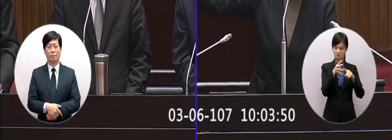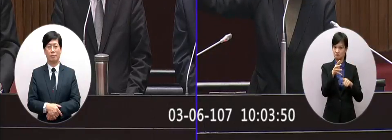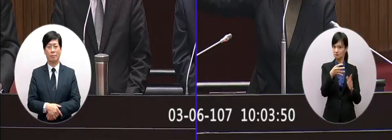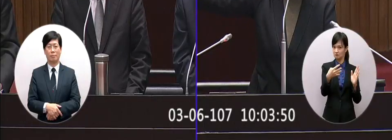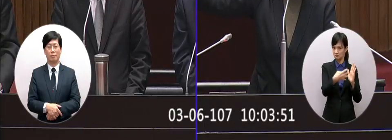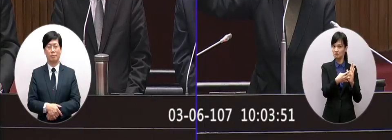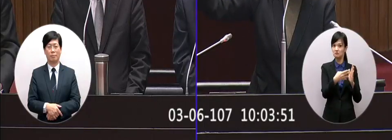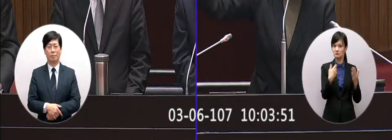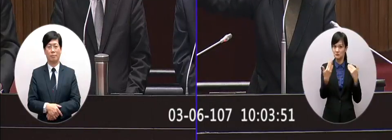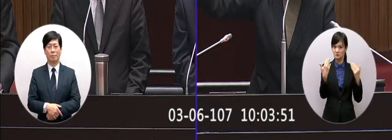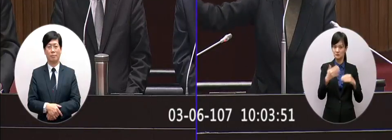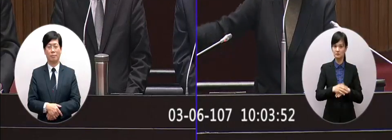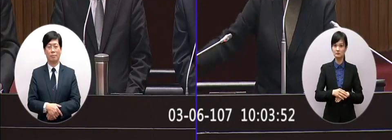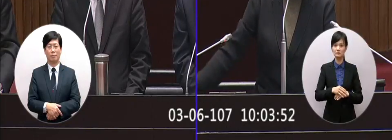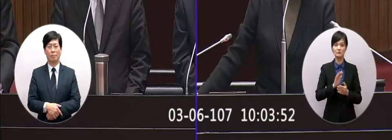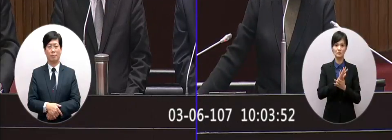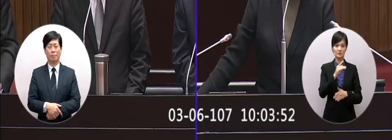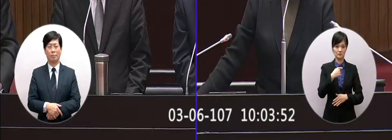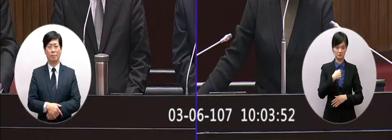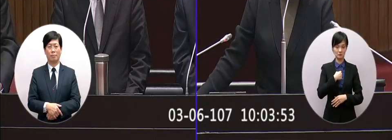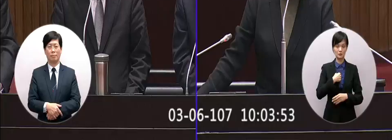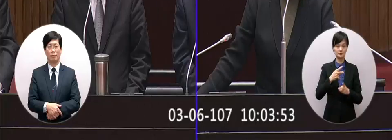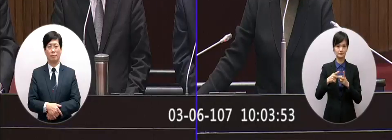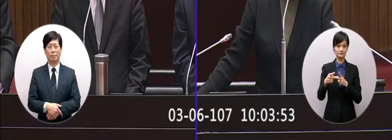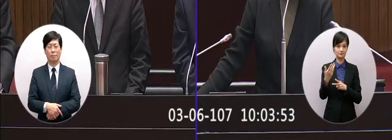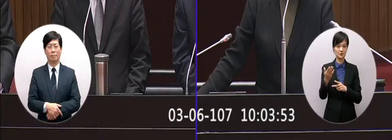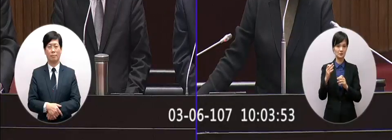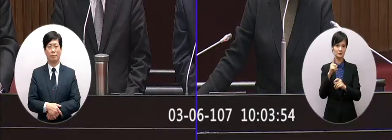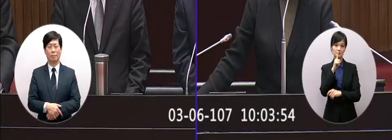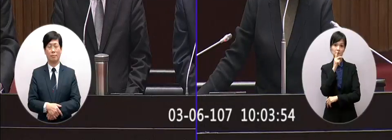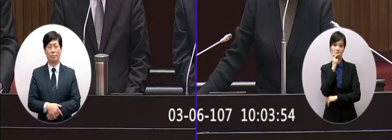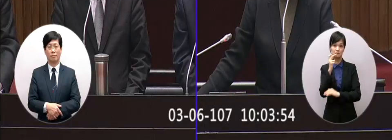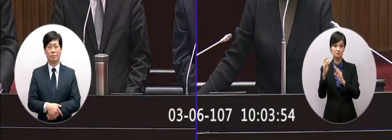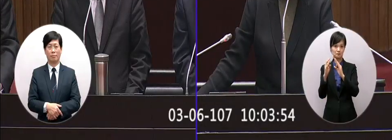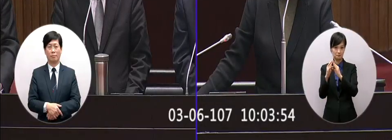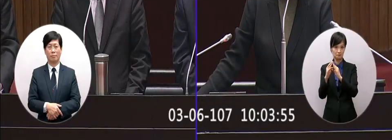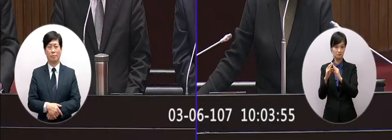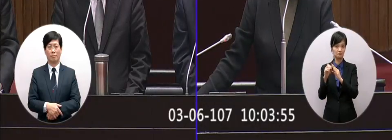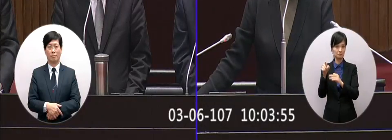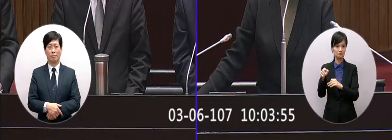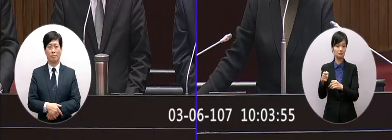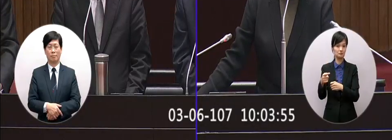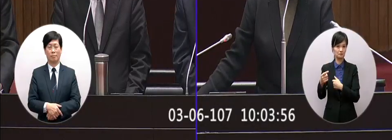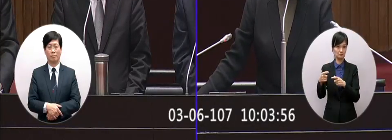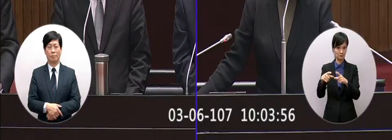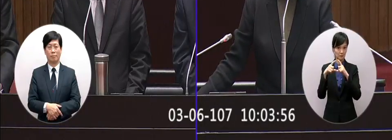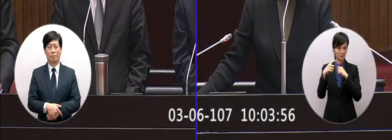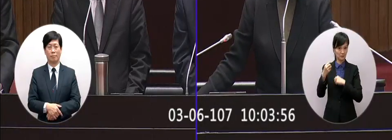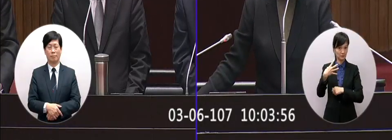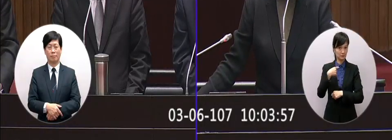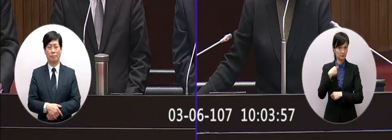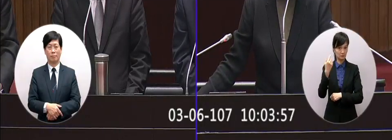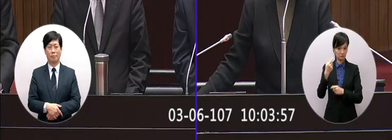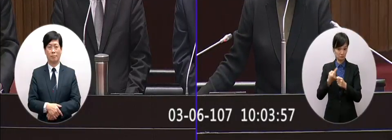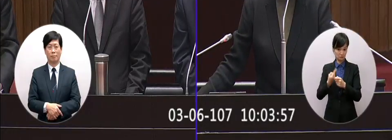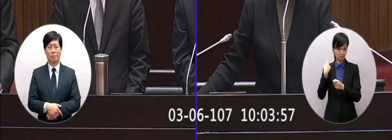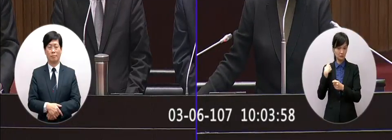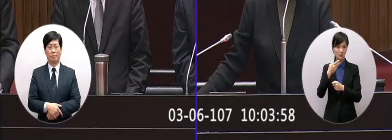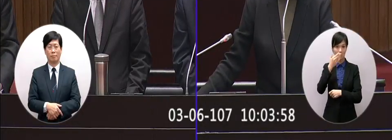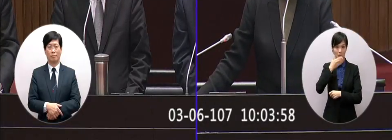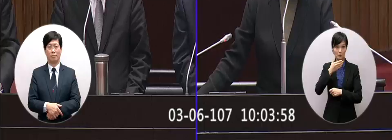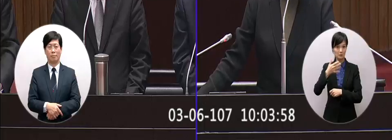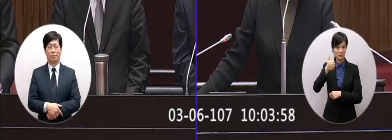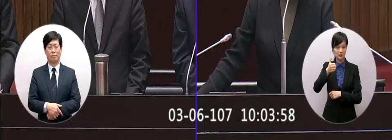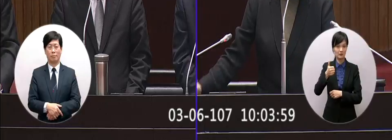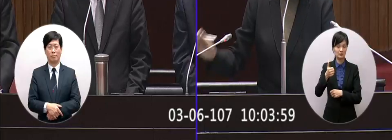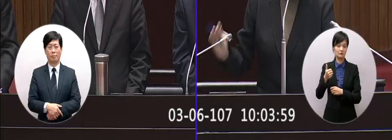后来本席行文给央行，央行表示去年彭淮南总裁他有参与过相关的会